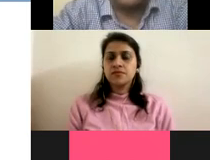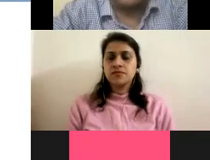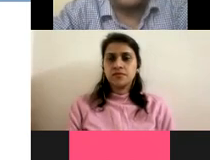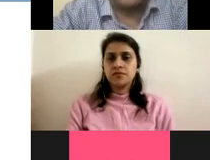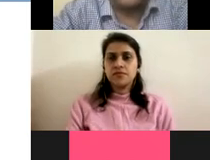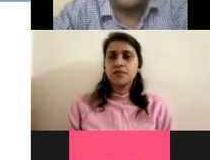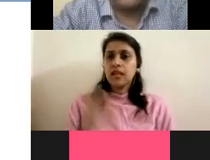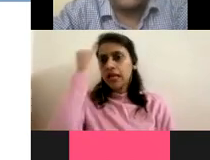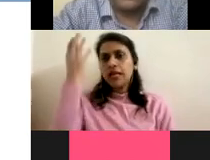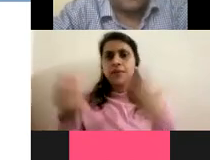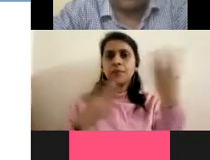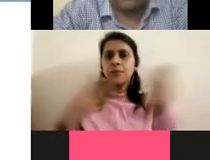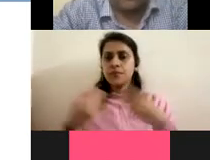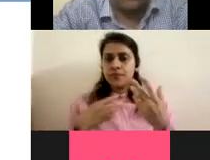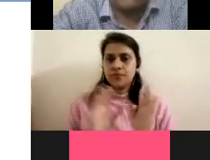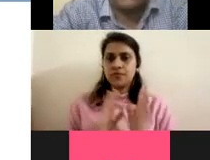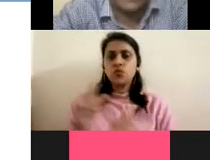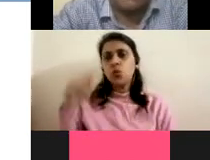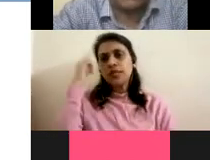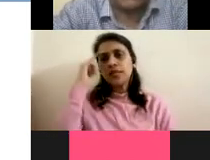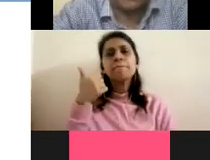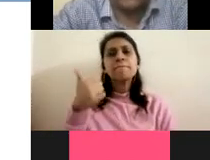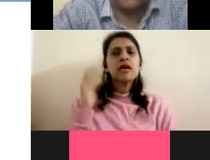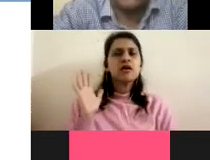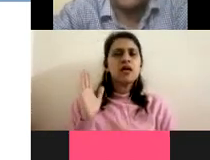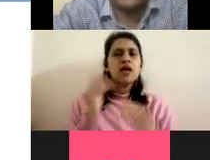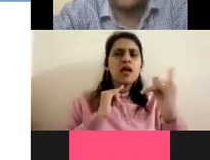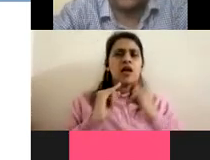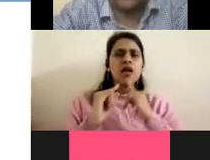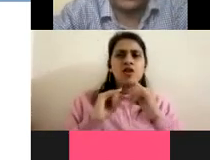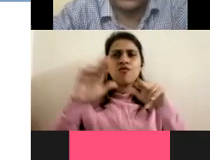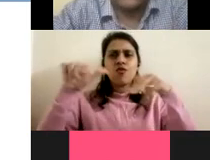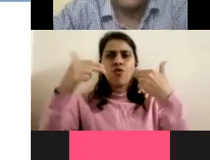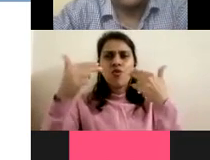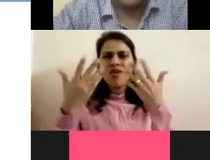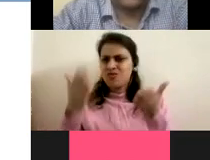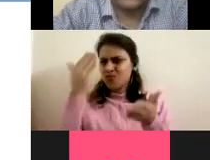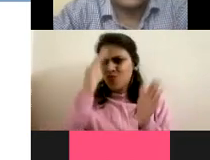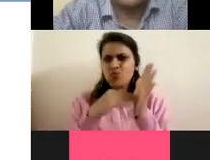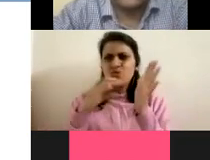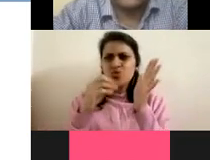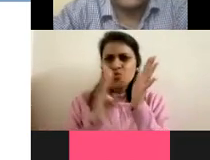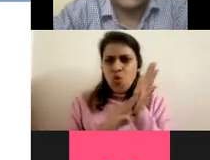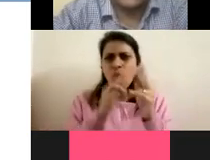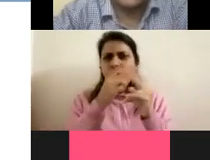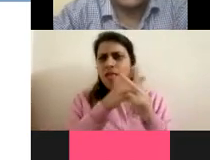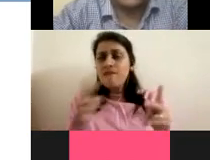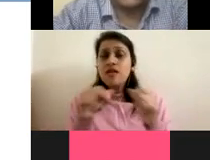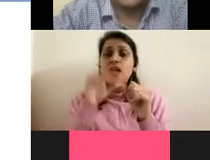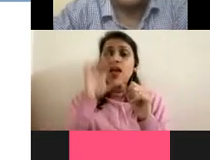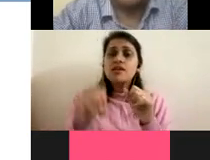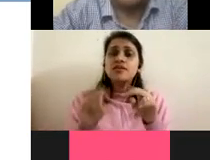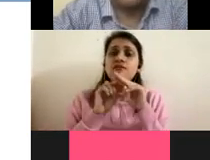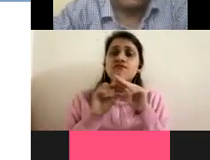accessible? आपको यू नो टीम्स और जूम में इंटरव्यू होता है, तो उसको फुल्ली एक्सेसिबल करने के लिए क्या क्या करना